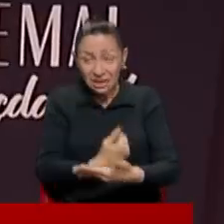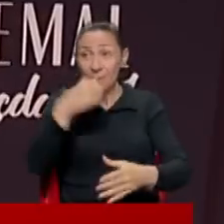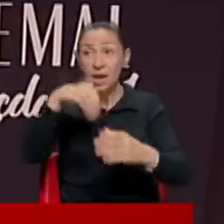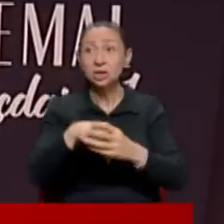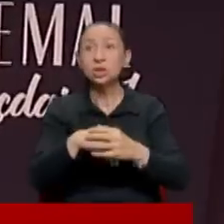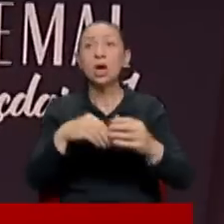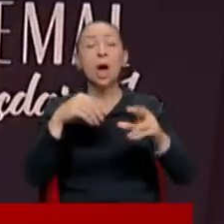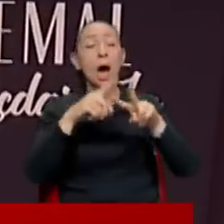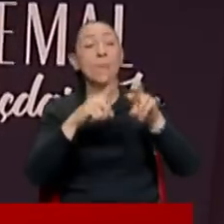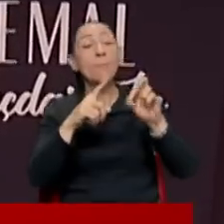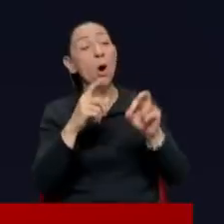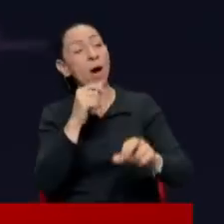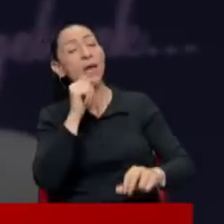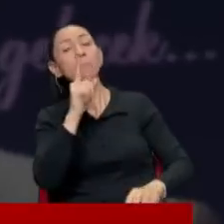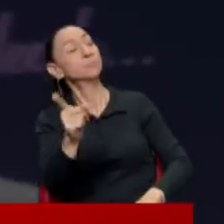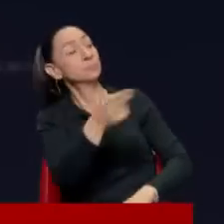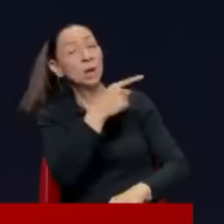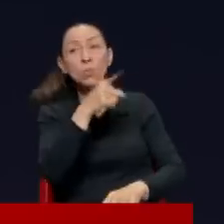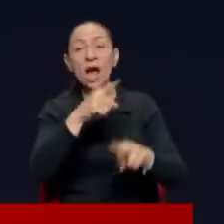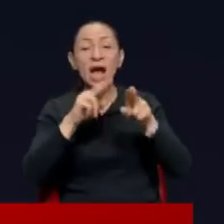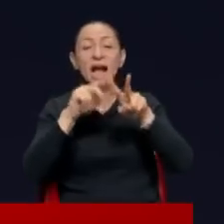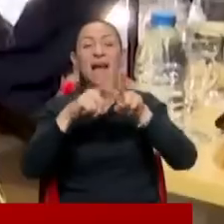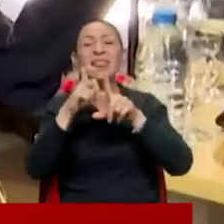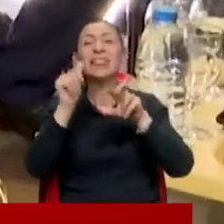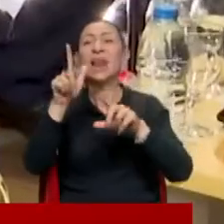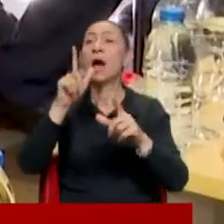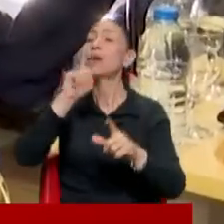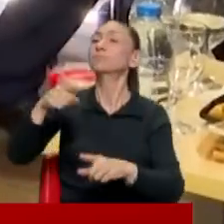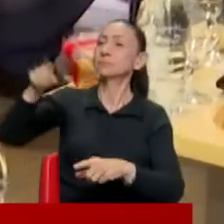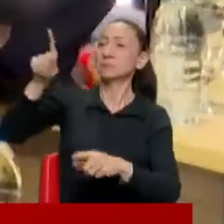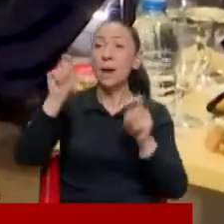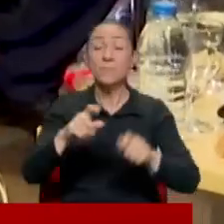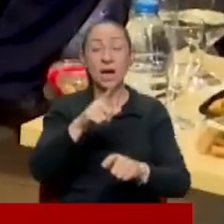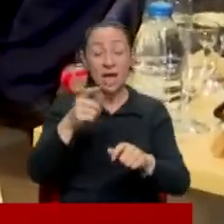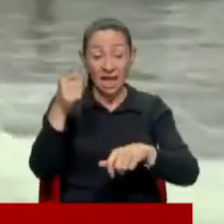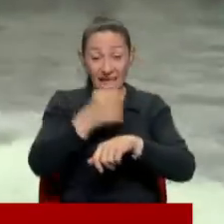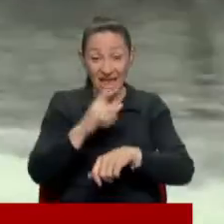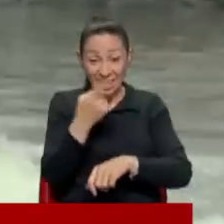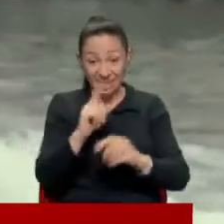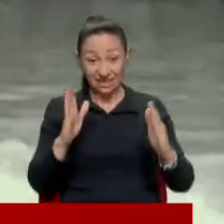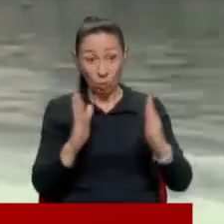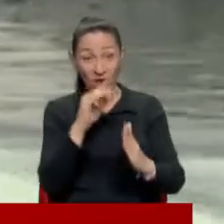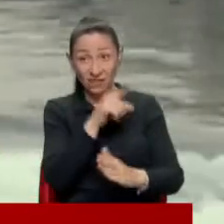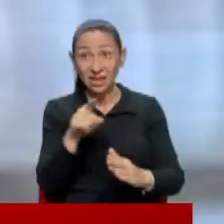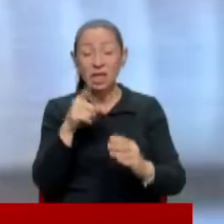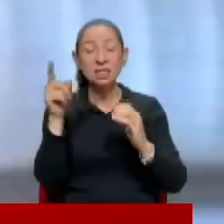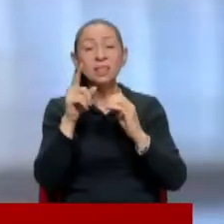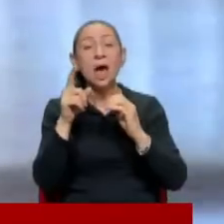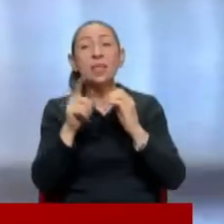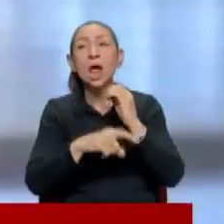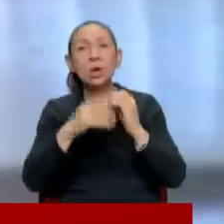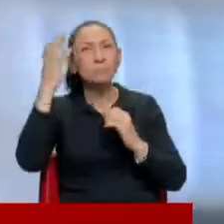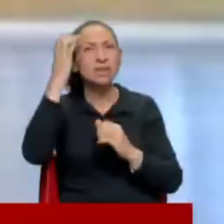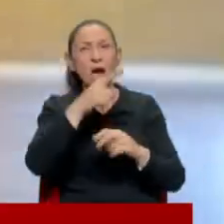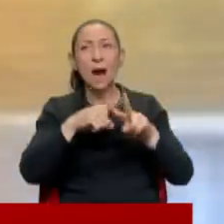için Öcalan'a adam gönderirler. Bunlar Kandil'e de adam gönderir. Muhalefet iktidarın seçim için terörist başıyla temasa geçtiğini